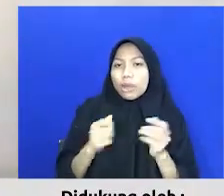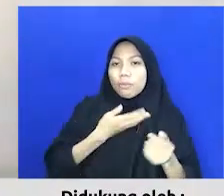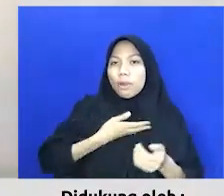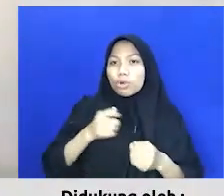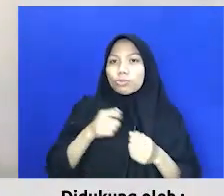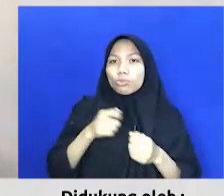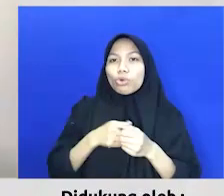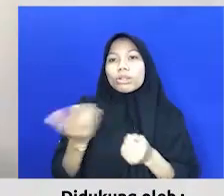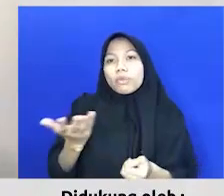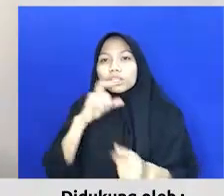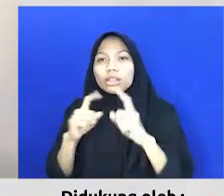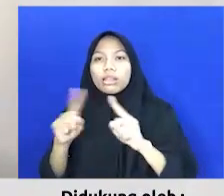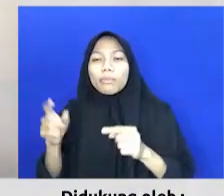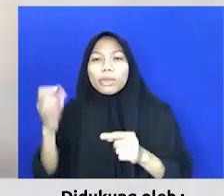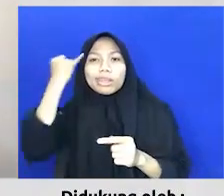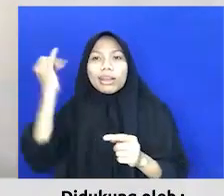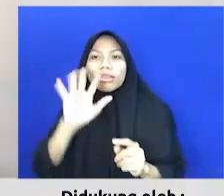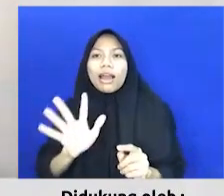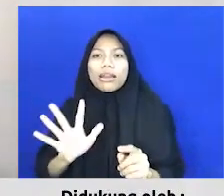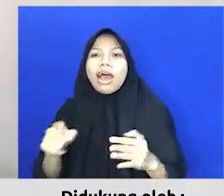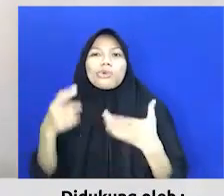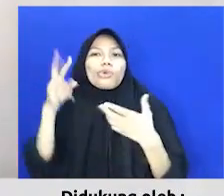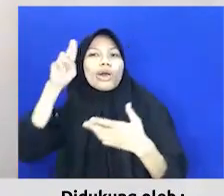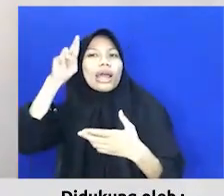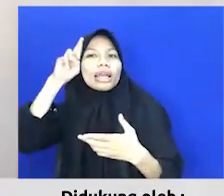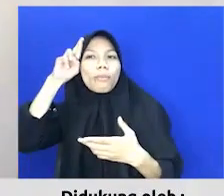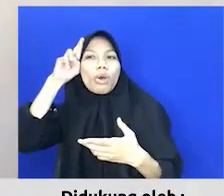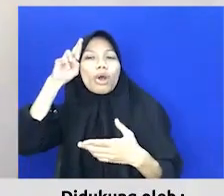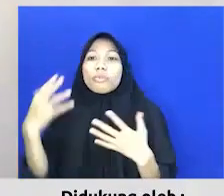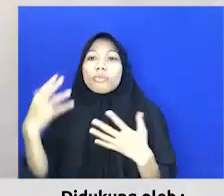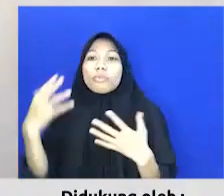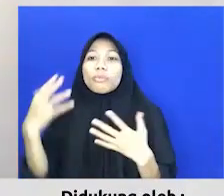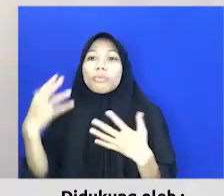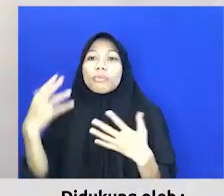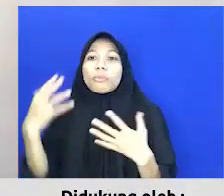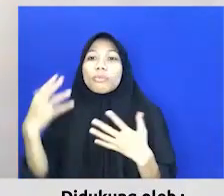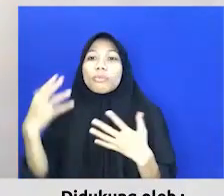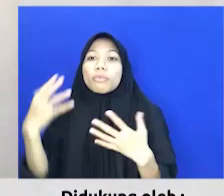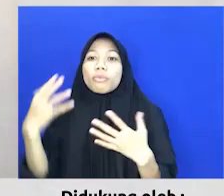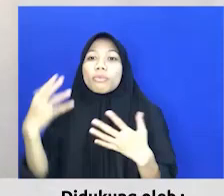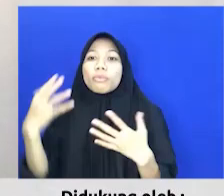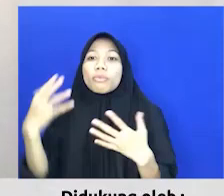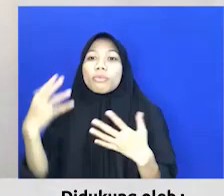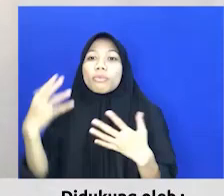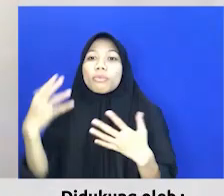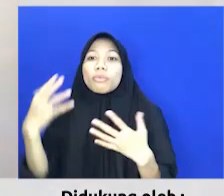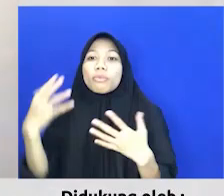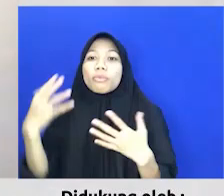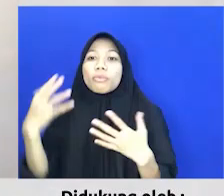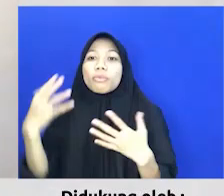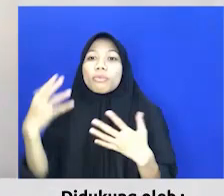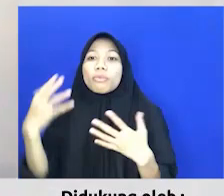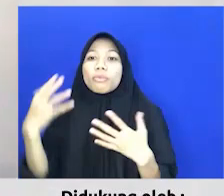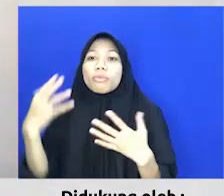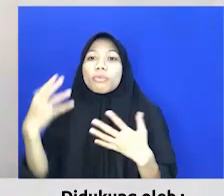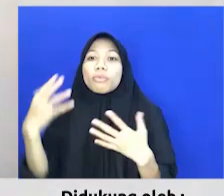masa-masa itu mengerjakan sebuah skenario film. Apa itu? Sebuah skenario film